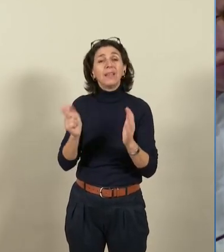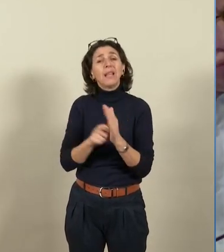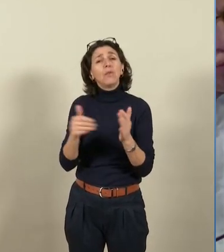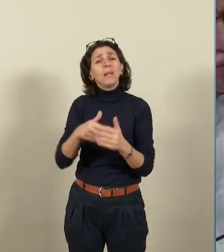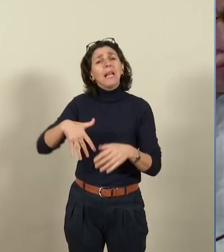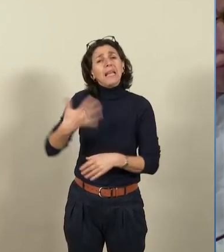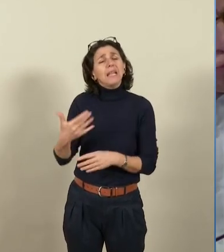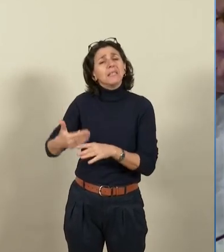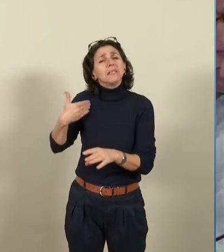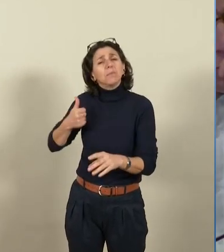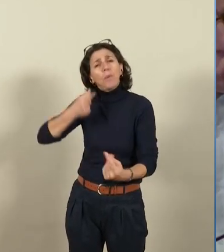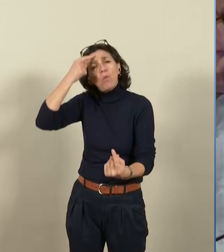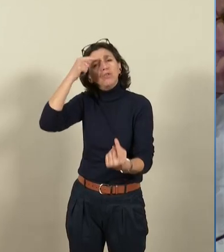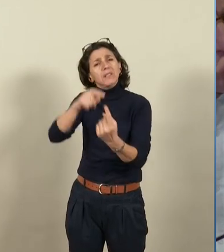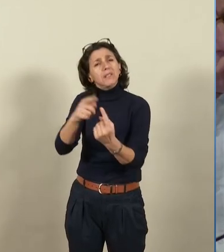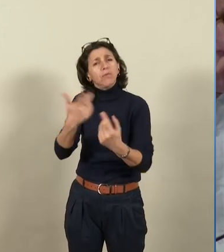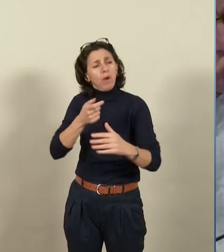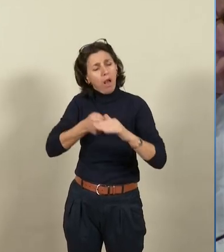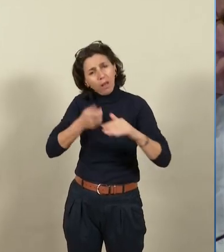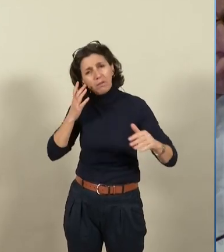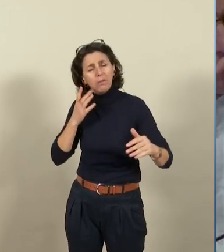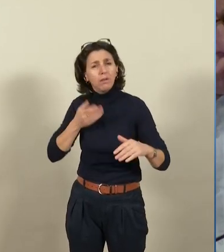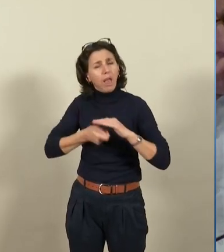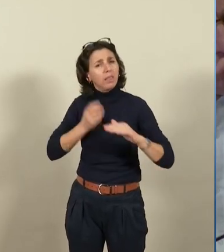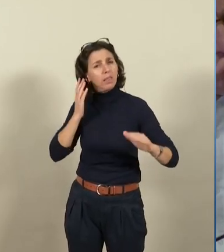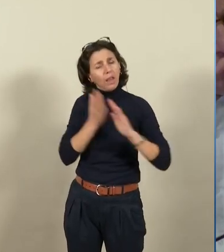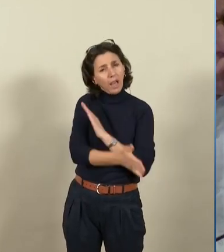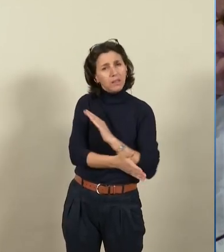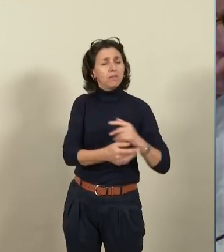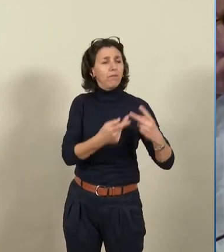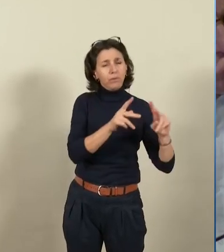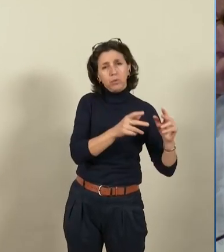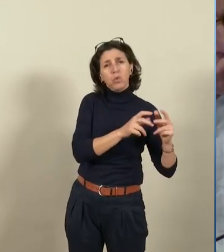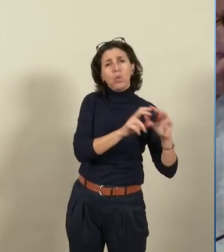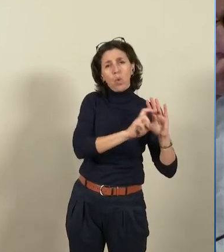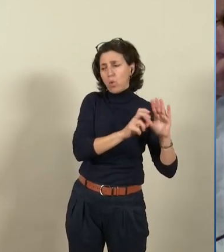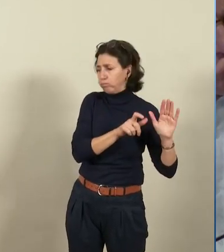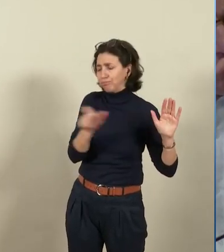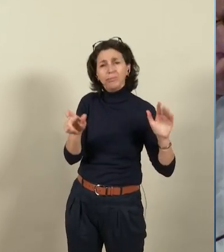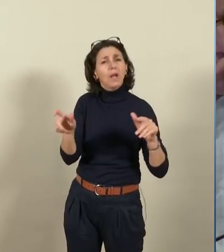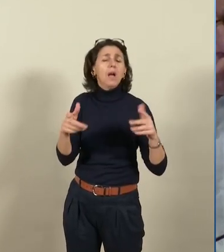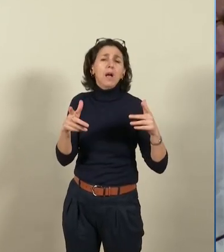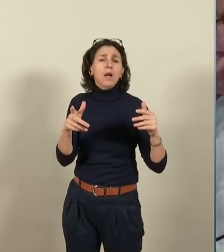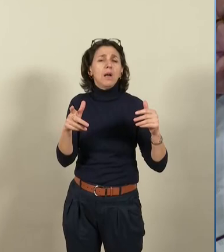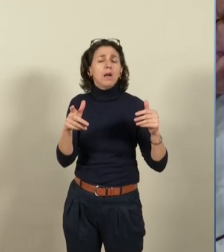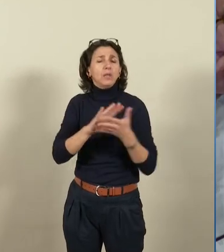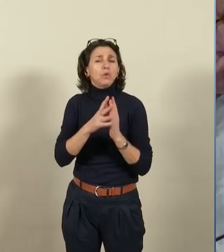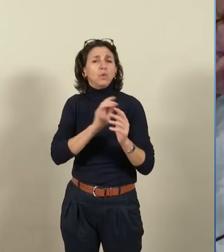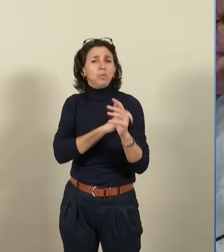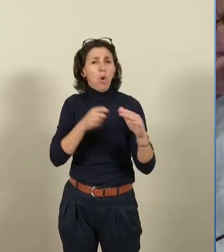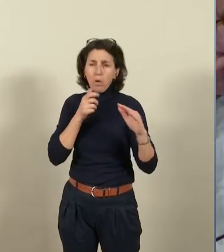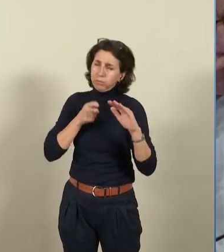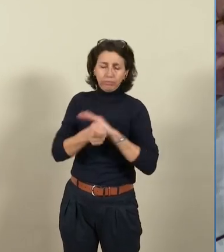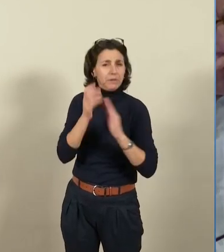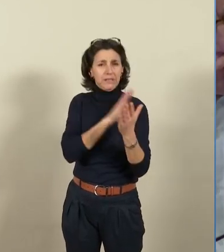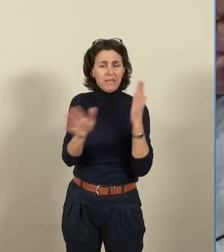clarifier la gestion des aides directes entre la Ville de Grenoble et les association sportive on en est décidément très loin vu l'usine à